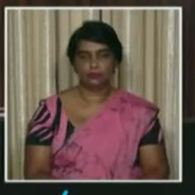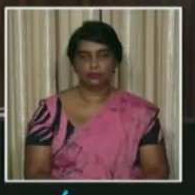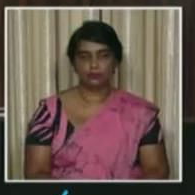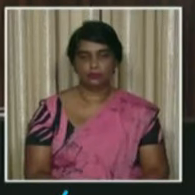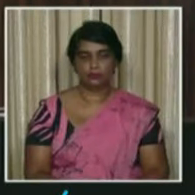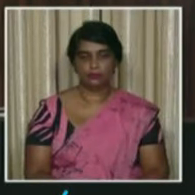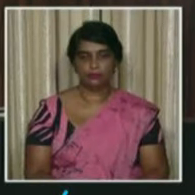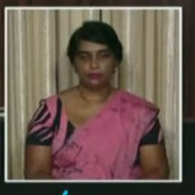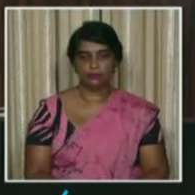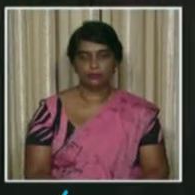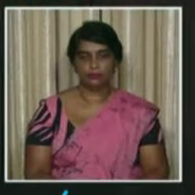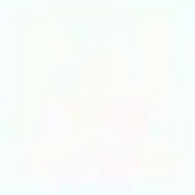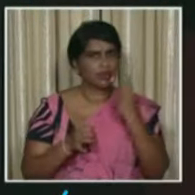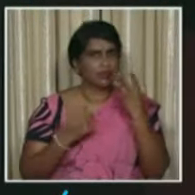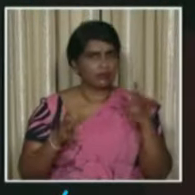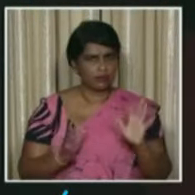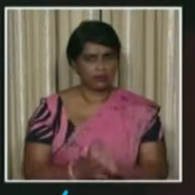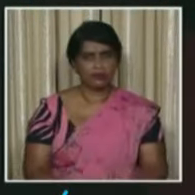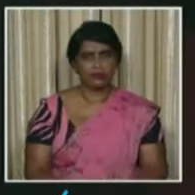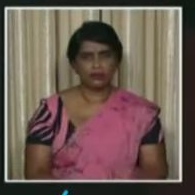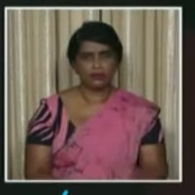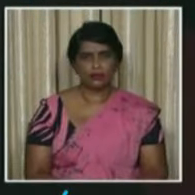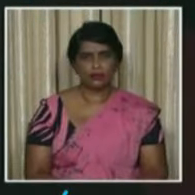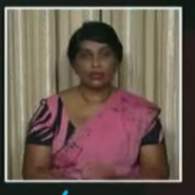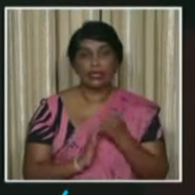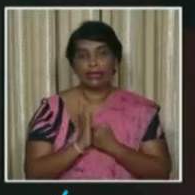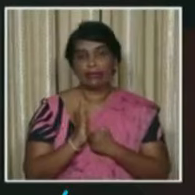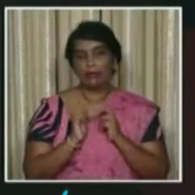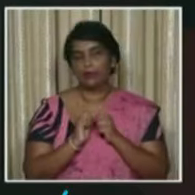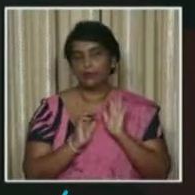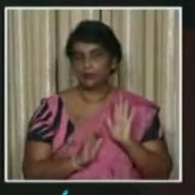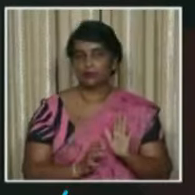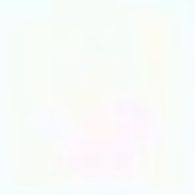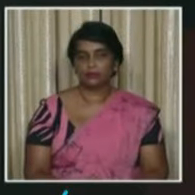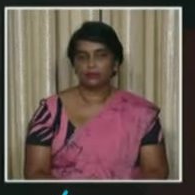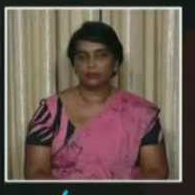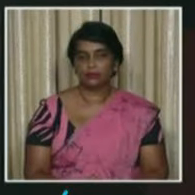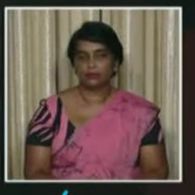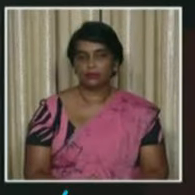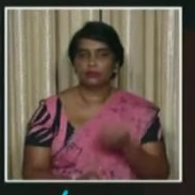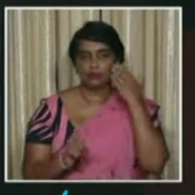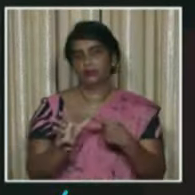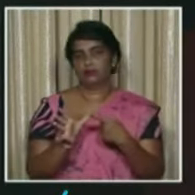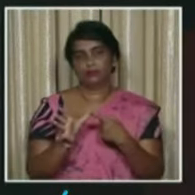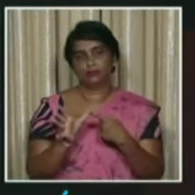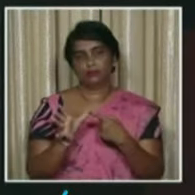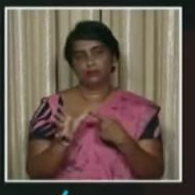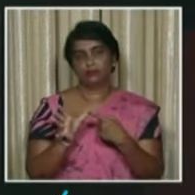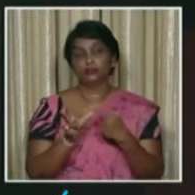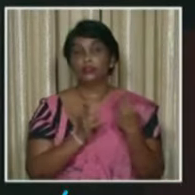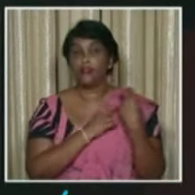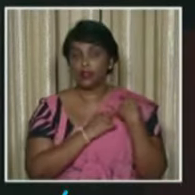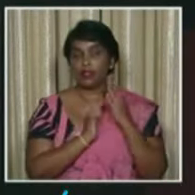සංස්කෘතික අරමුදලේ තිබුණේ මුදල් වලට මොකද උනේ මේක නීතිය ඉස්සරහා තියෙන ප්‍රශ්නයක් නිසා කරු කතානායකතුමනි මේ පිළිබඳව උත්තර දෙන්න වග